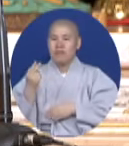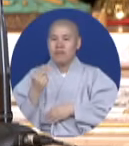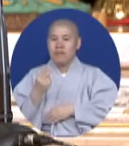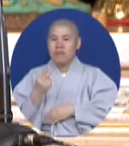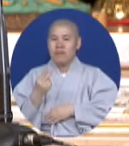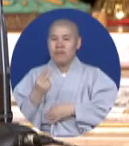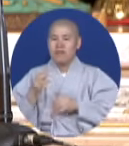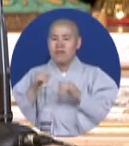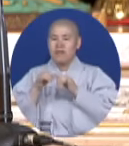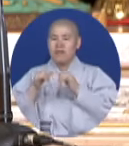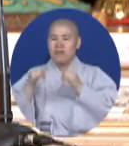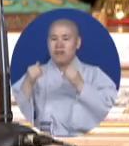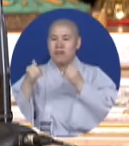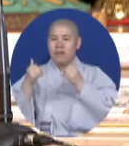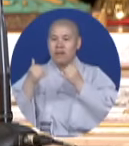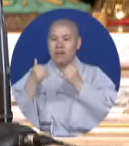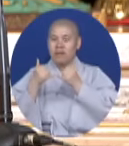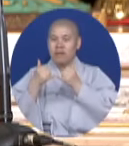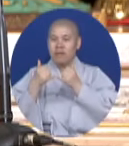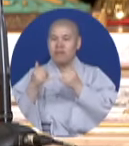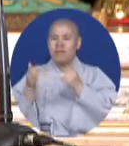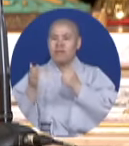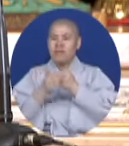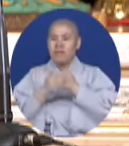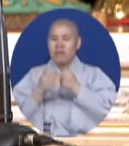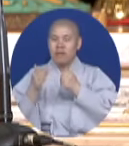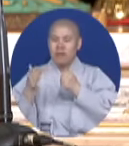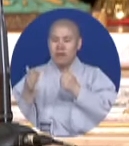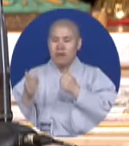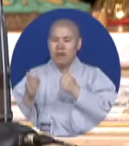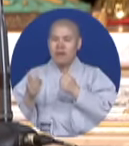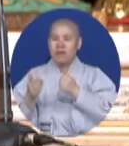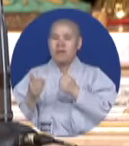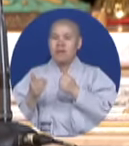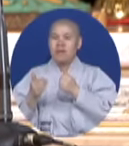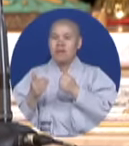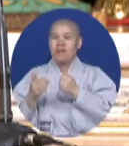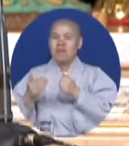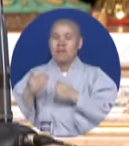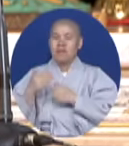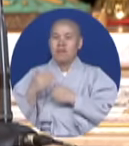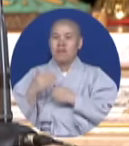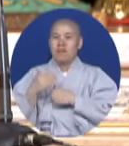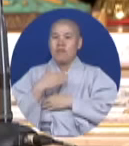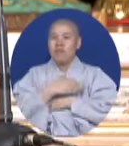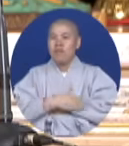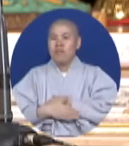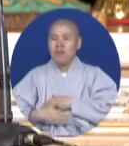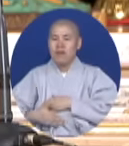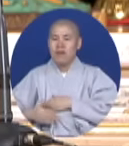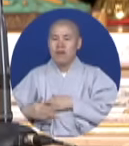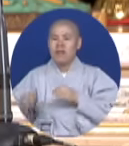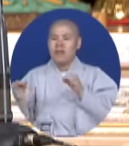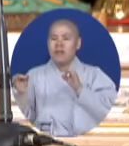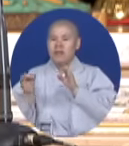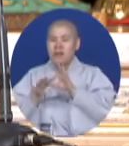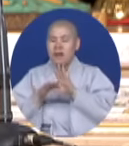인연고로 법멸이라 또 인연으로 이 몸이 없어진다.